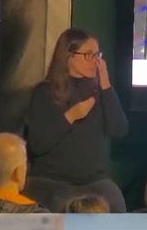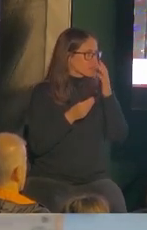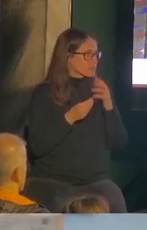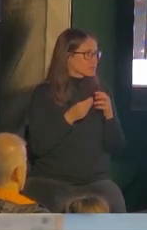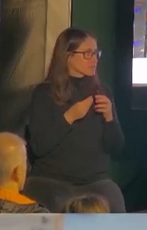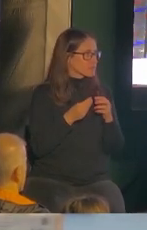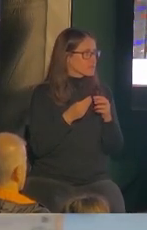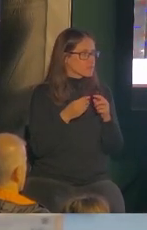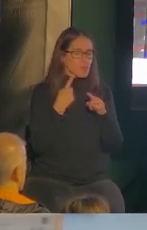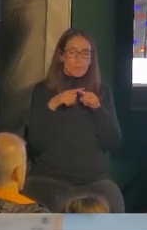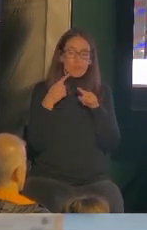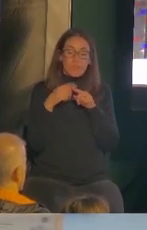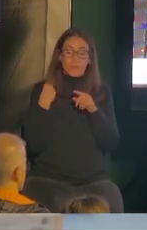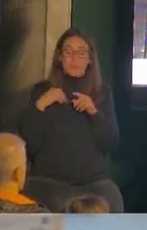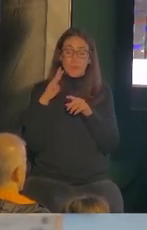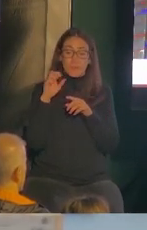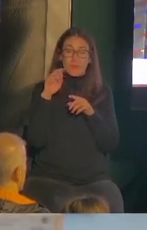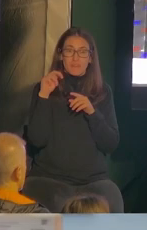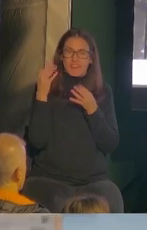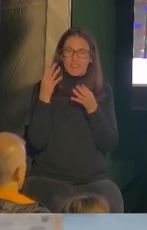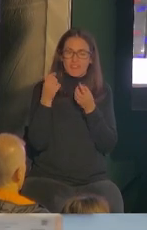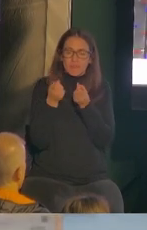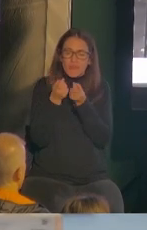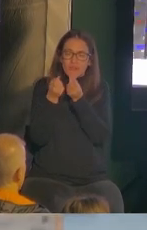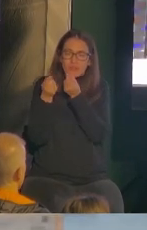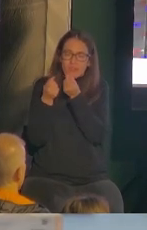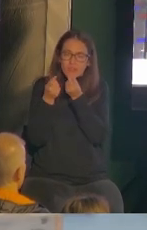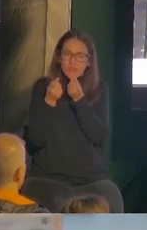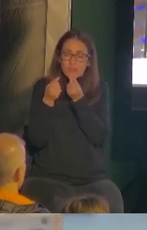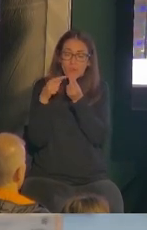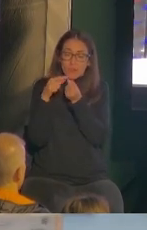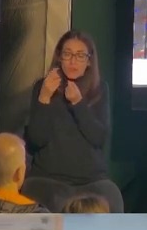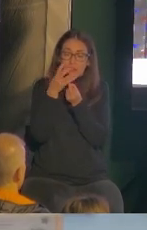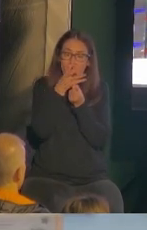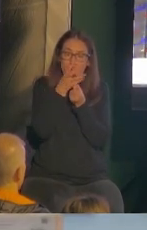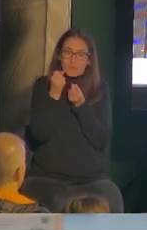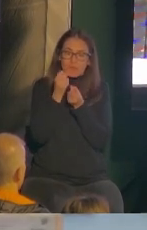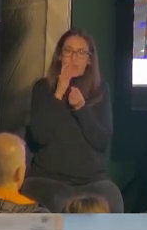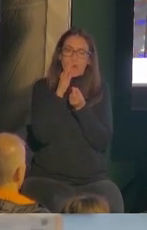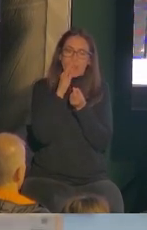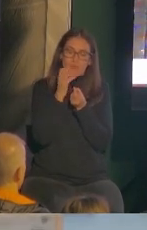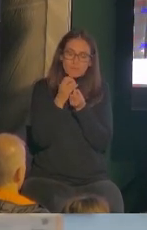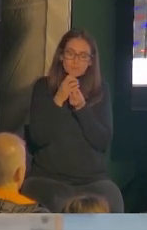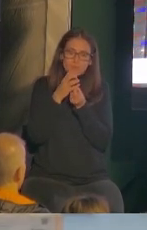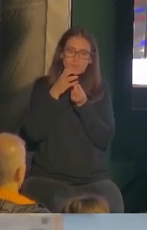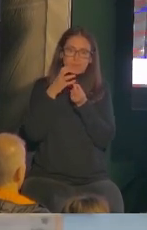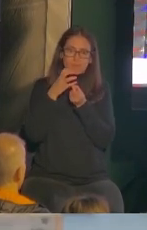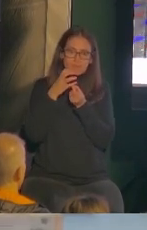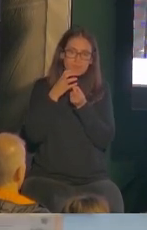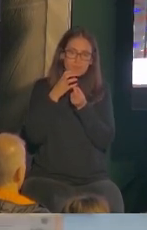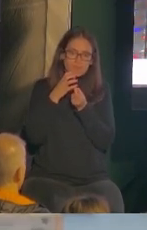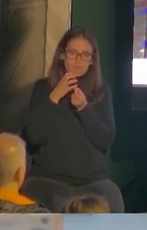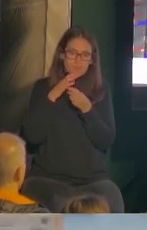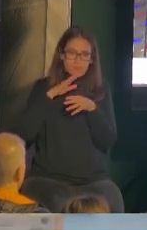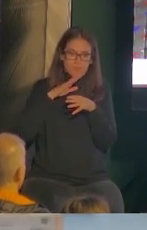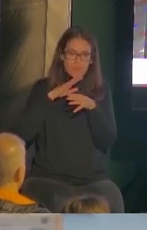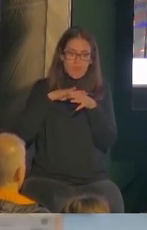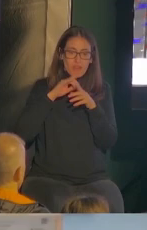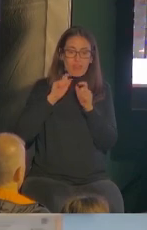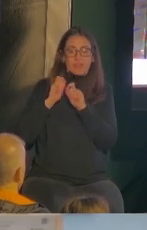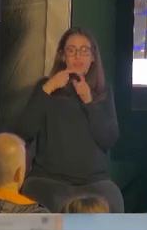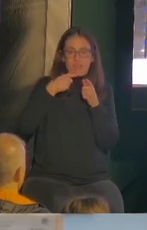uns grànuls que el que fan és inflar-se i fan aquesta xarxa de, o red